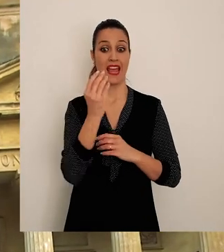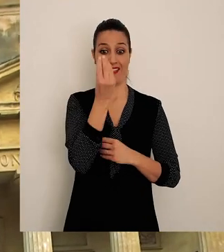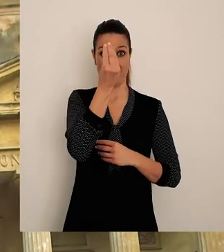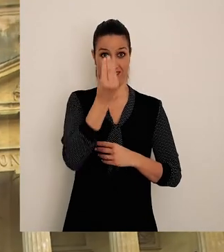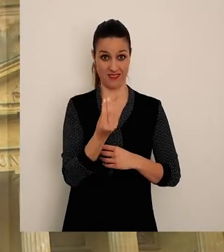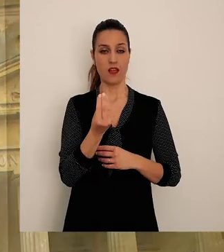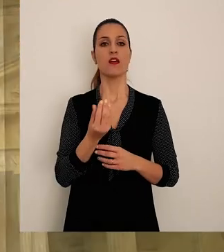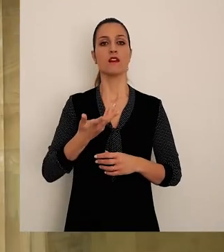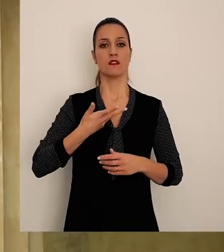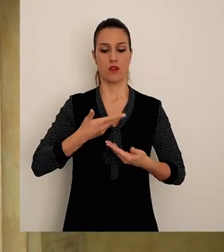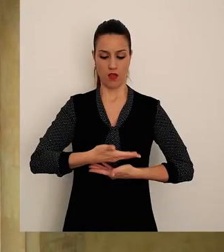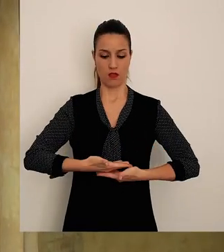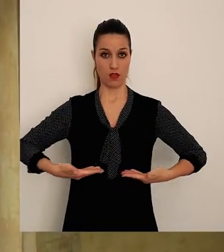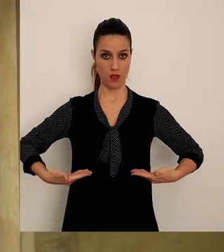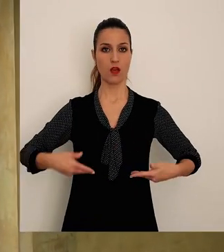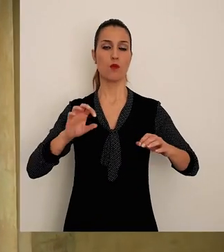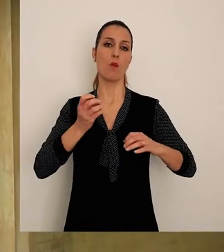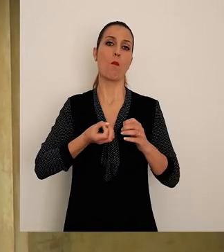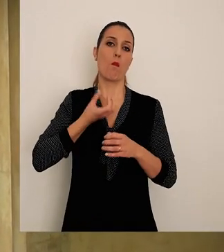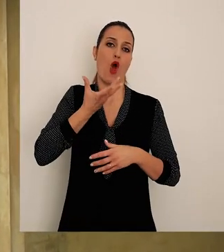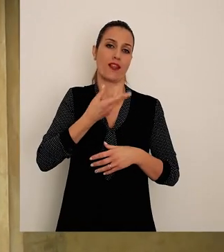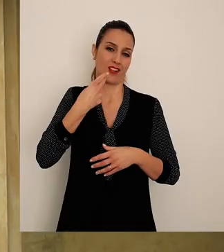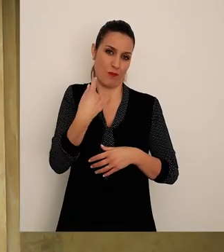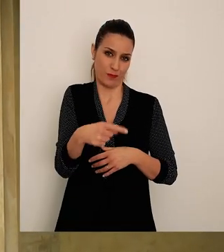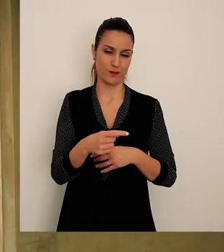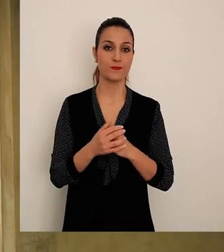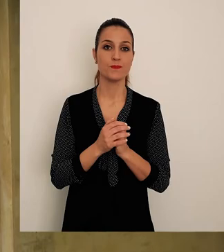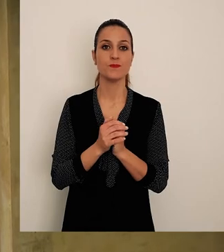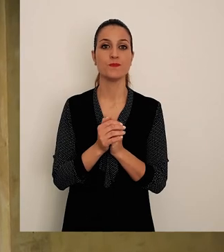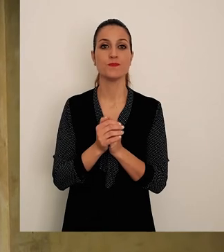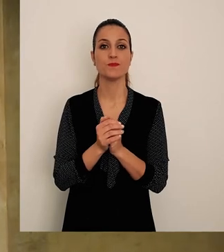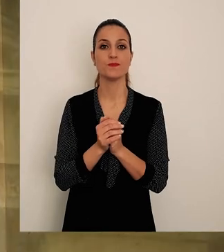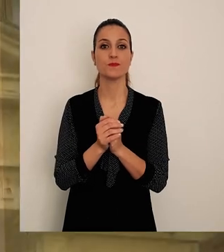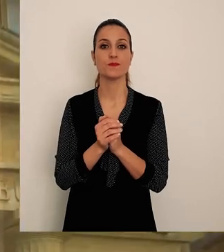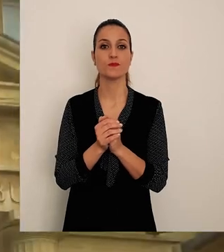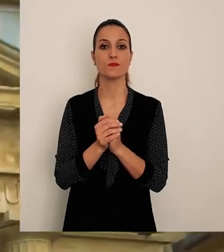della quale è presente la statua a mezzo busto del poeta toscano.